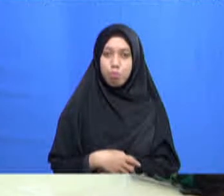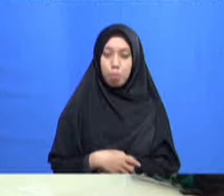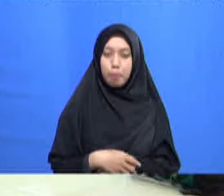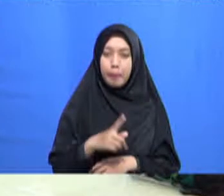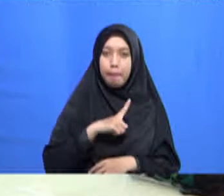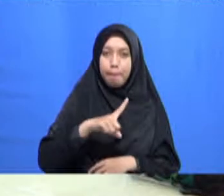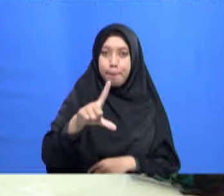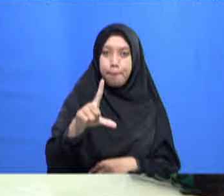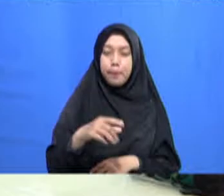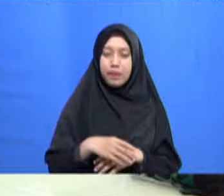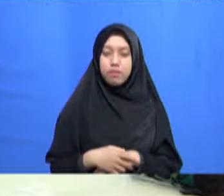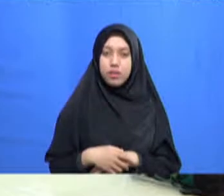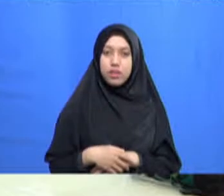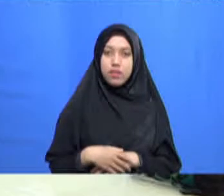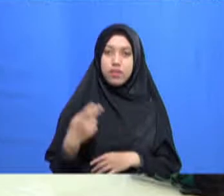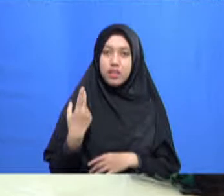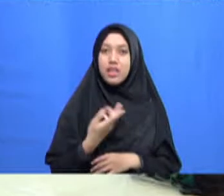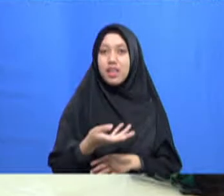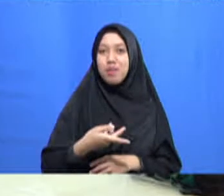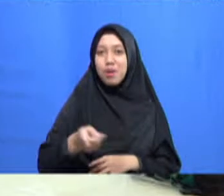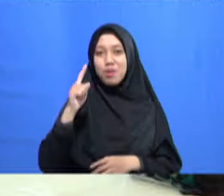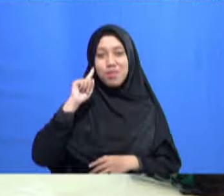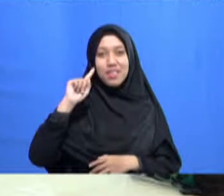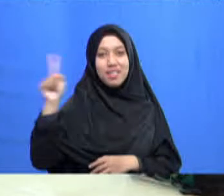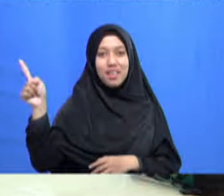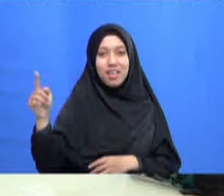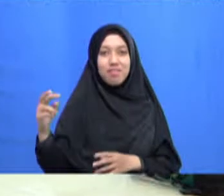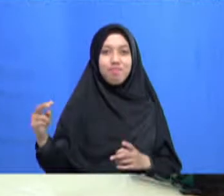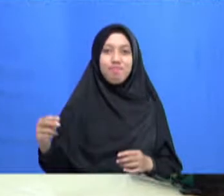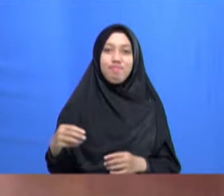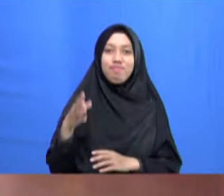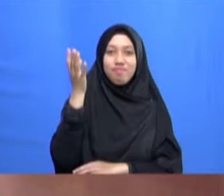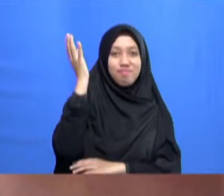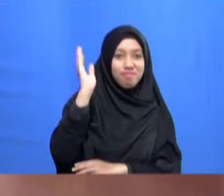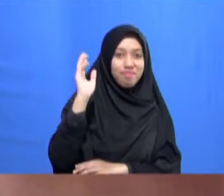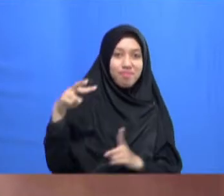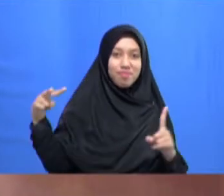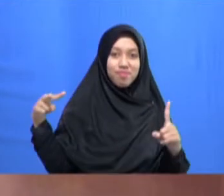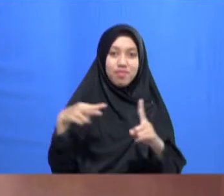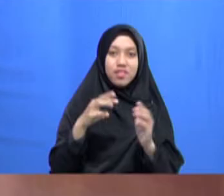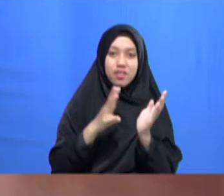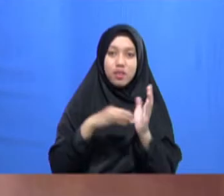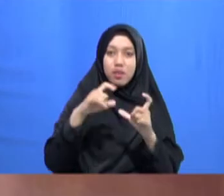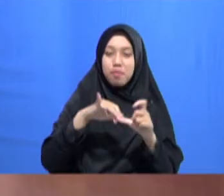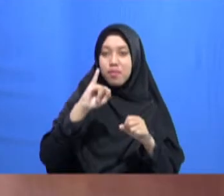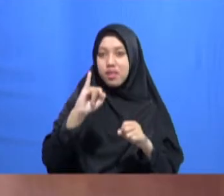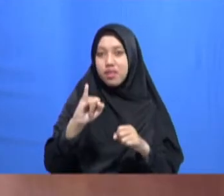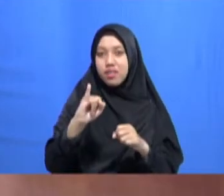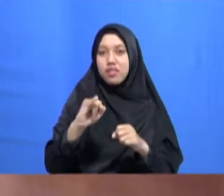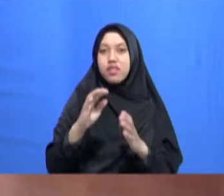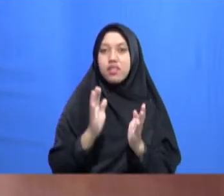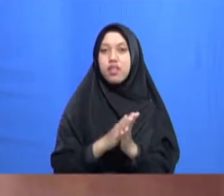Selanjutnya, kita akan mendengarkan pemaparan visi, misi, dan